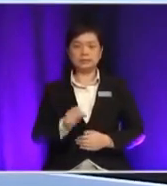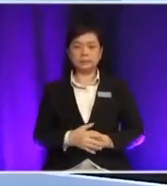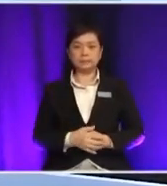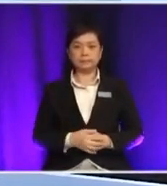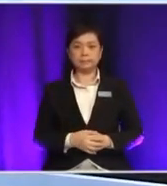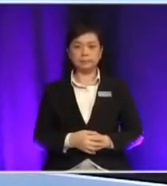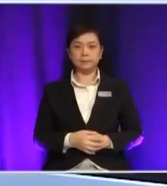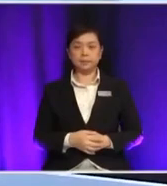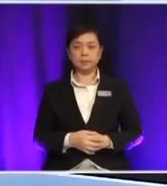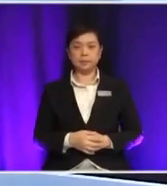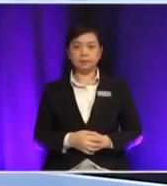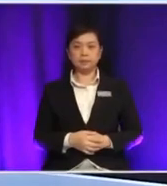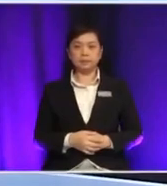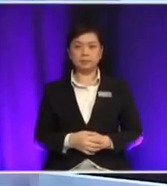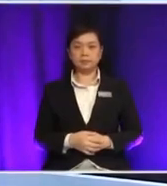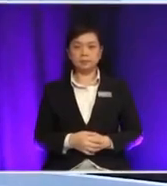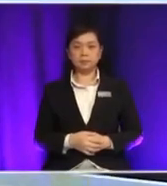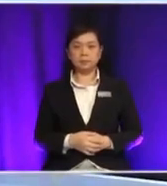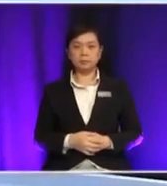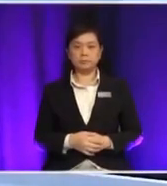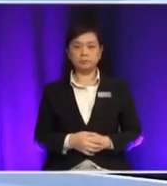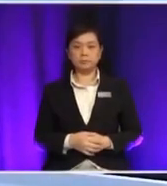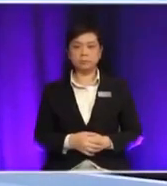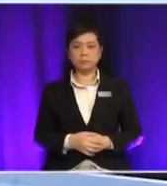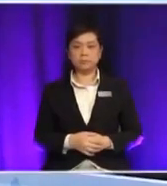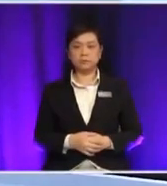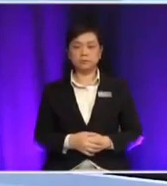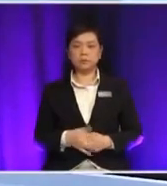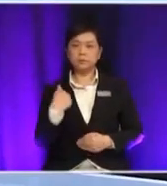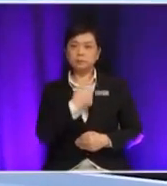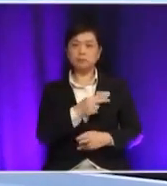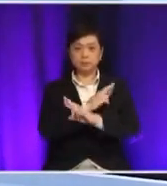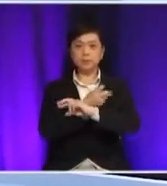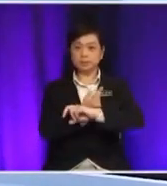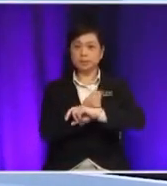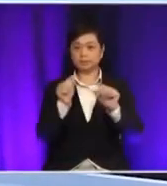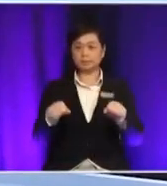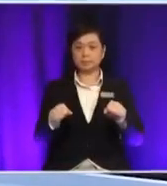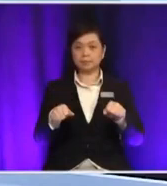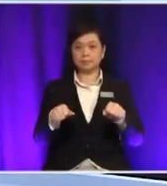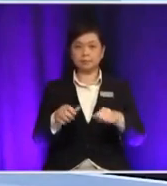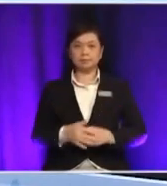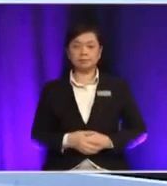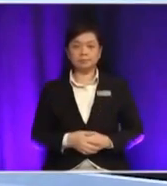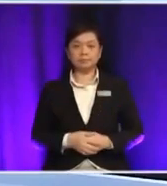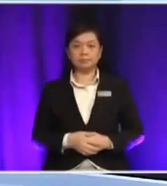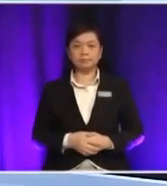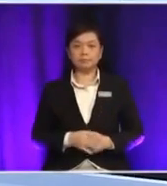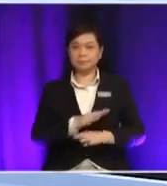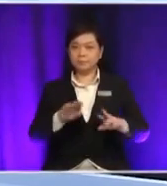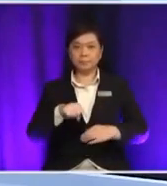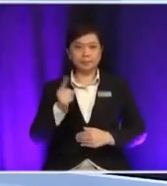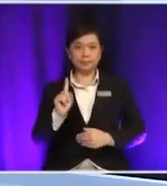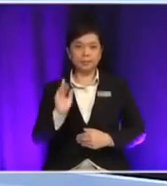2 tapi sebelum kita teruskan ke kuis kita melihat Sebentar Bu Lita kisah ulang gaji Sigit Oke jangan